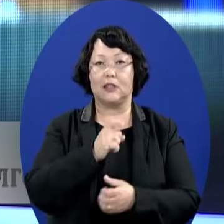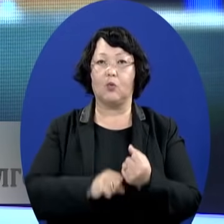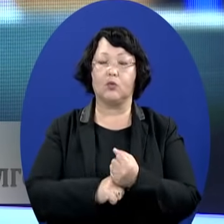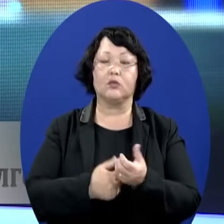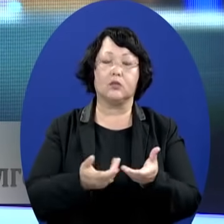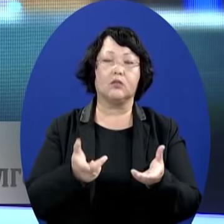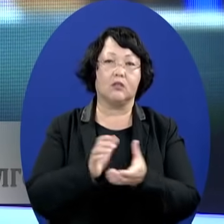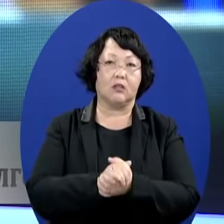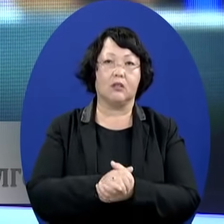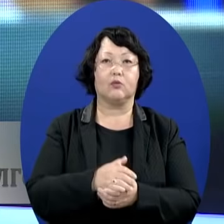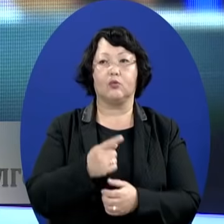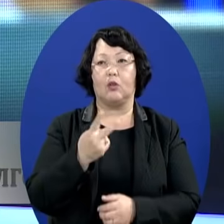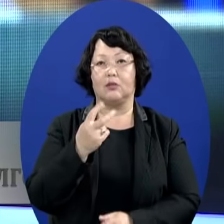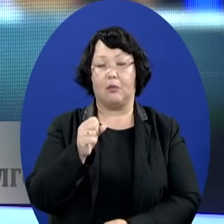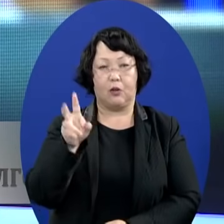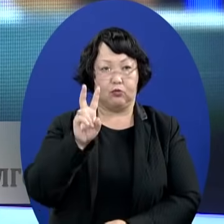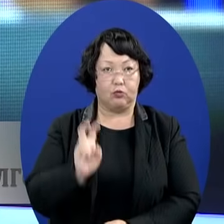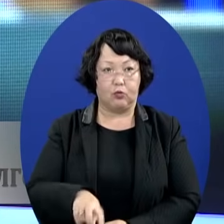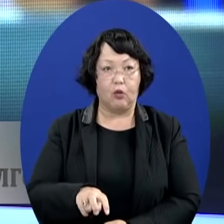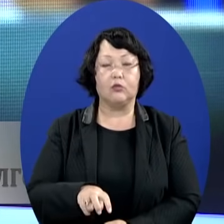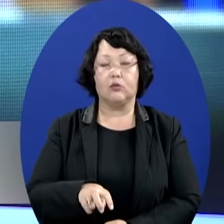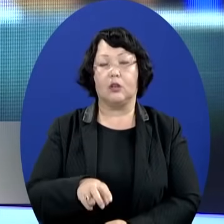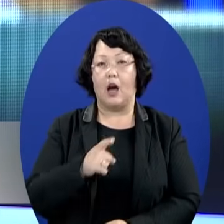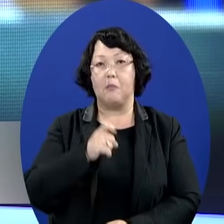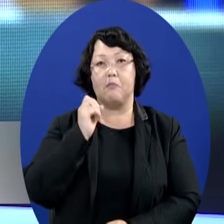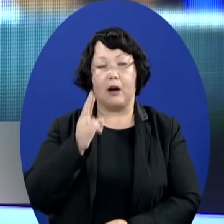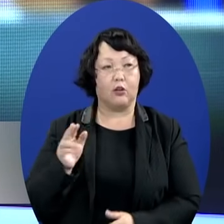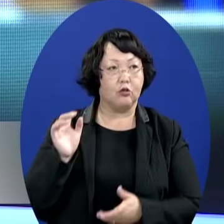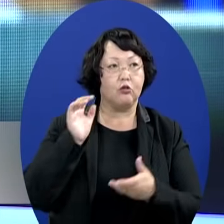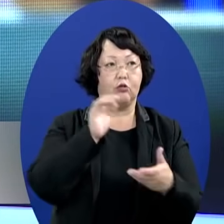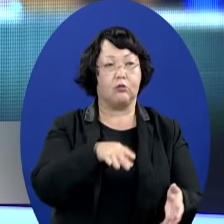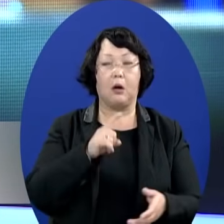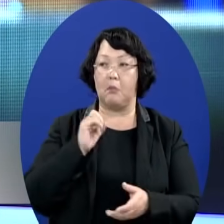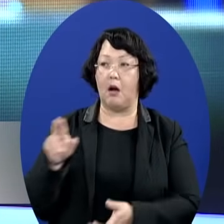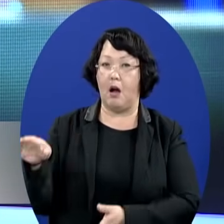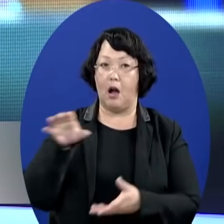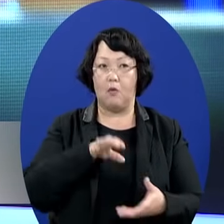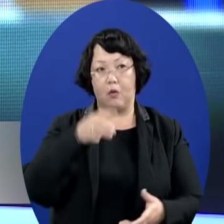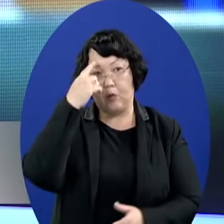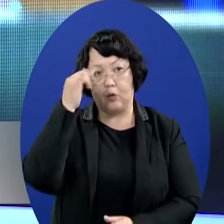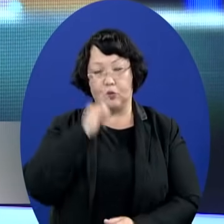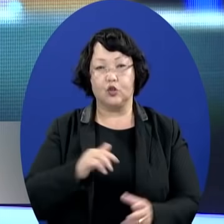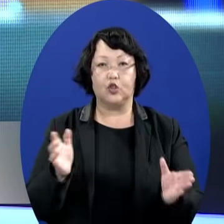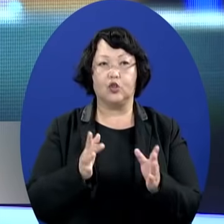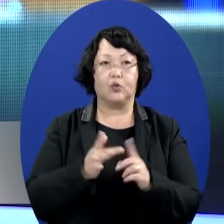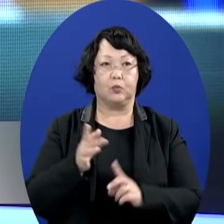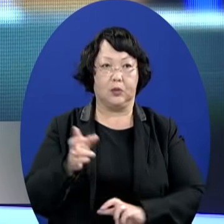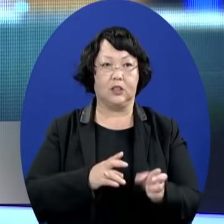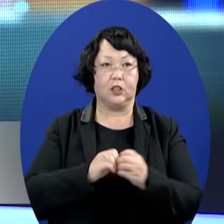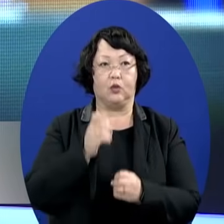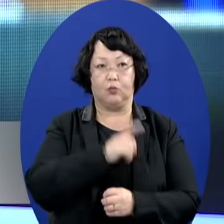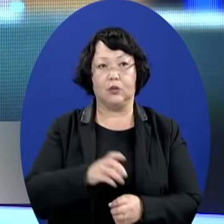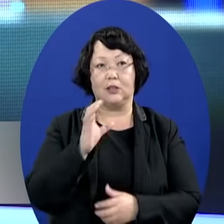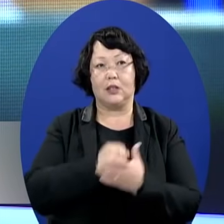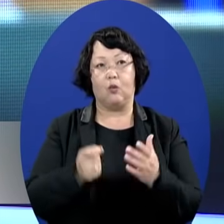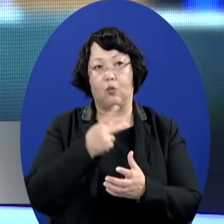хугацаатай 120 сая амрикийн долларыг Нидерландын хөгжлийн банк Хаан банк нь шилжүүлнэ. Ингэснээр Монгол улсад жижиг дунд бизнес эрхлэгчдийг санхүүжилтээр